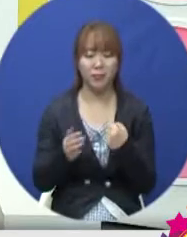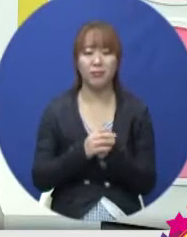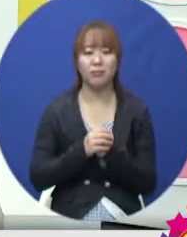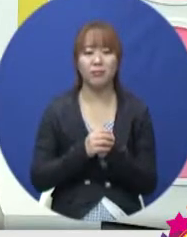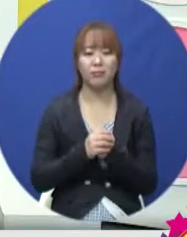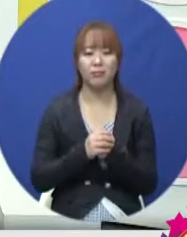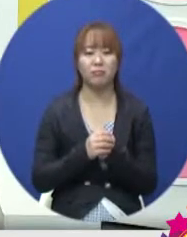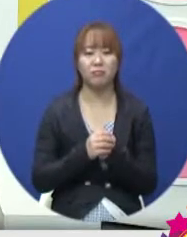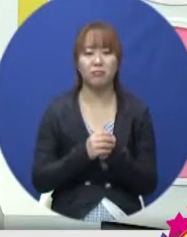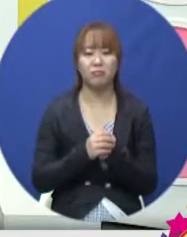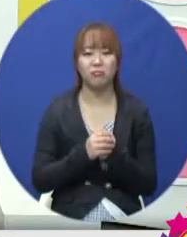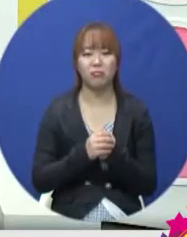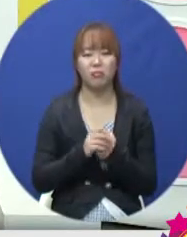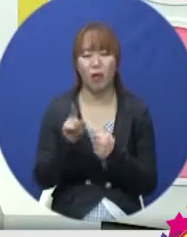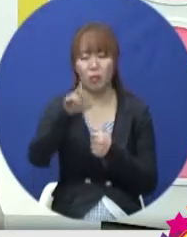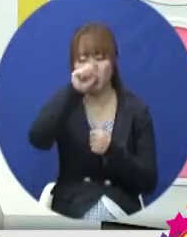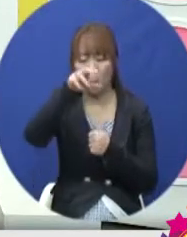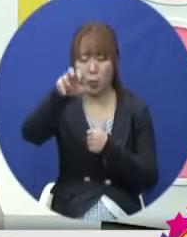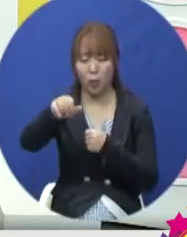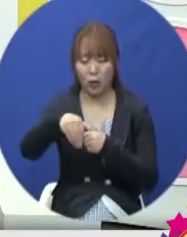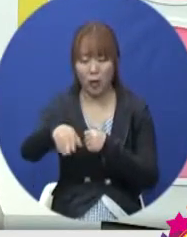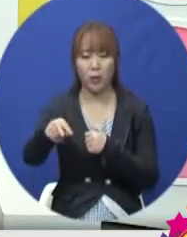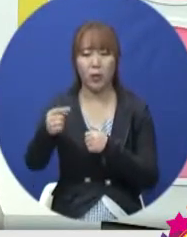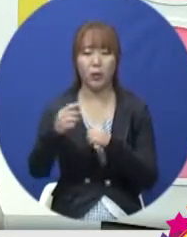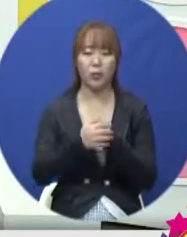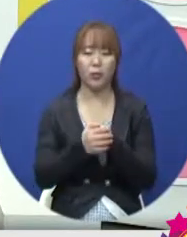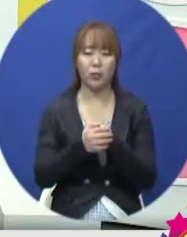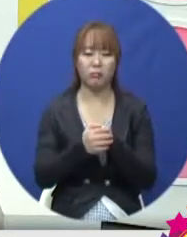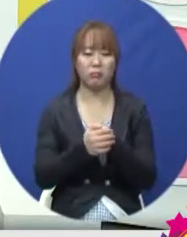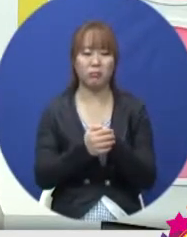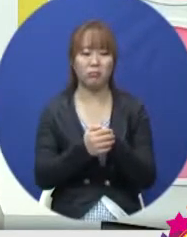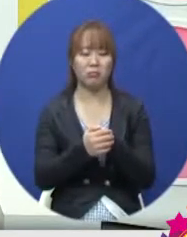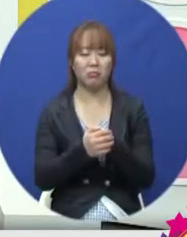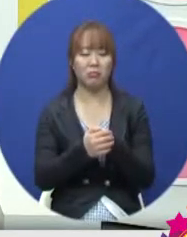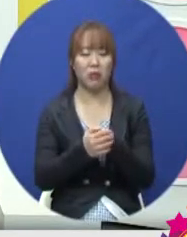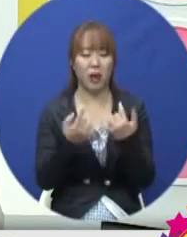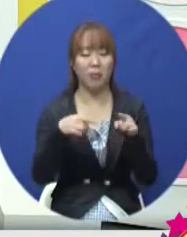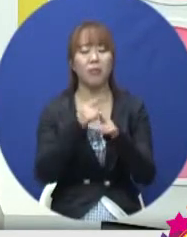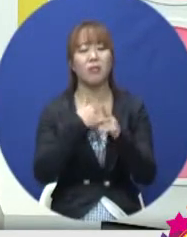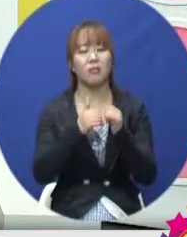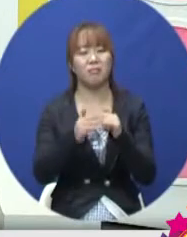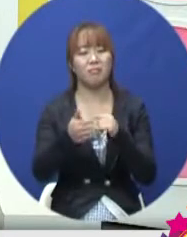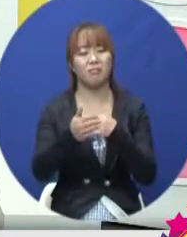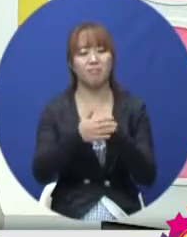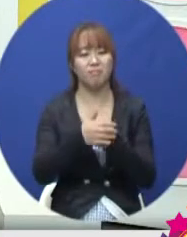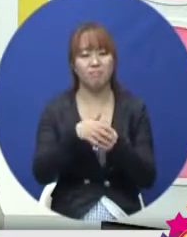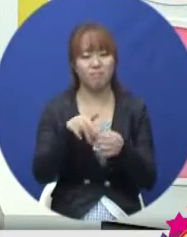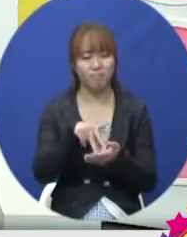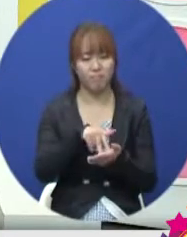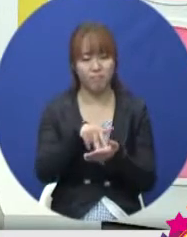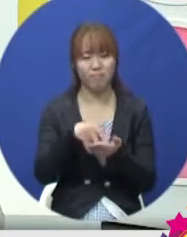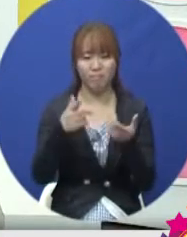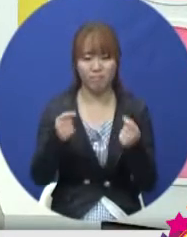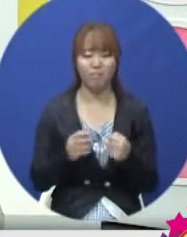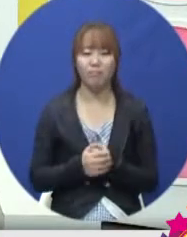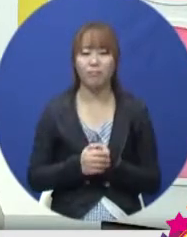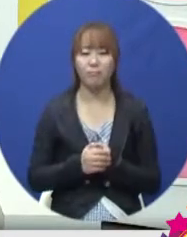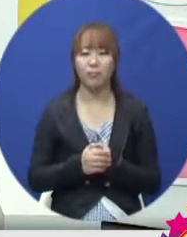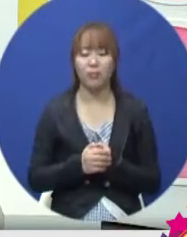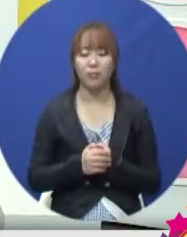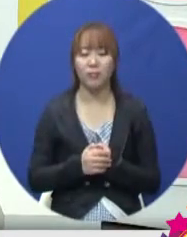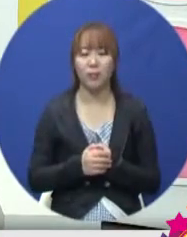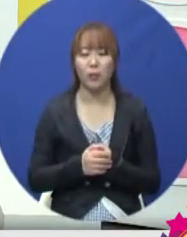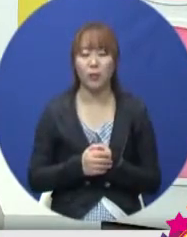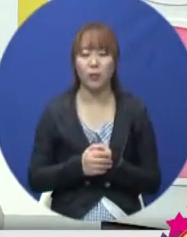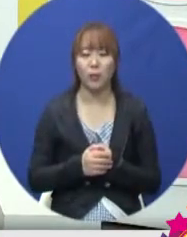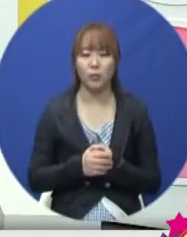네네. 아무리 좋은 곳에 여름만 가셔도 되면 생각나시구나. 네, 허전하시겠어요. 네. 그렇군요. 아